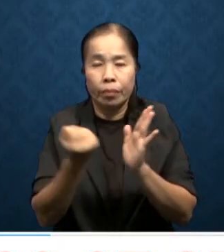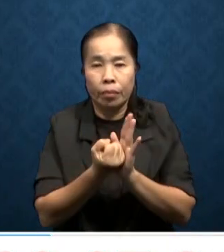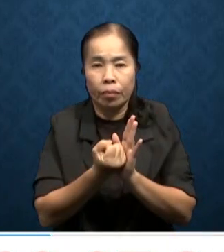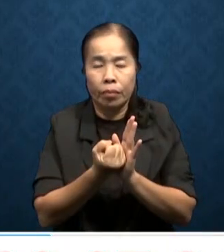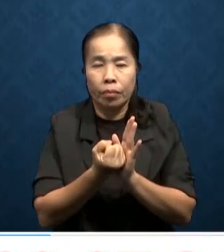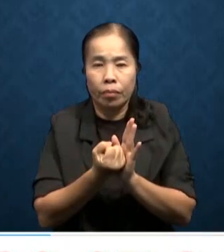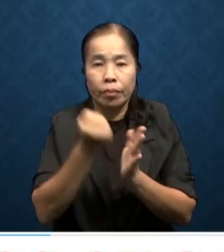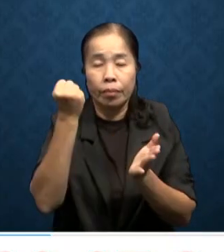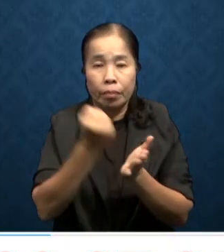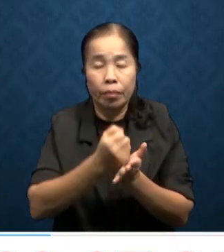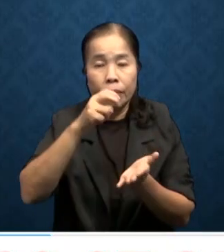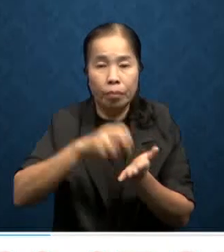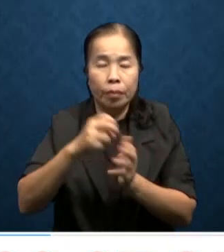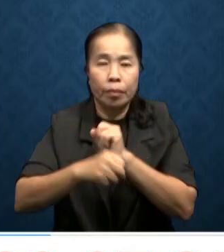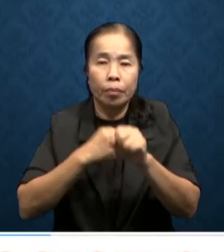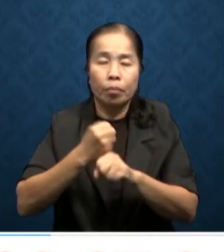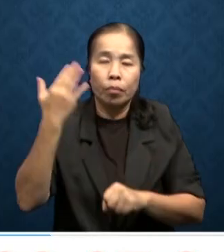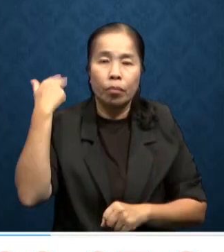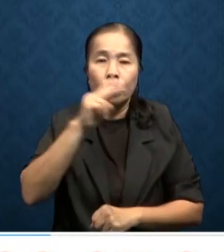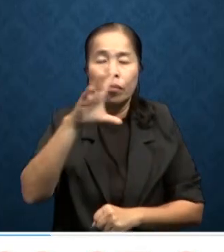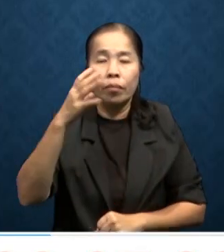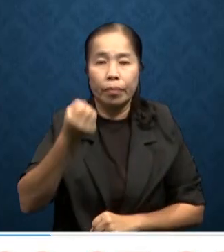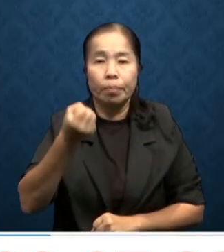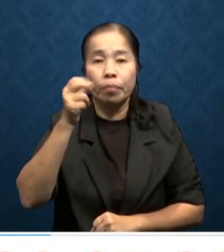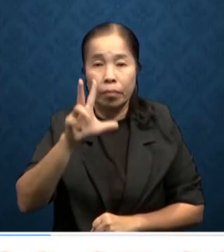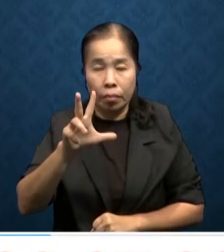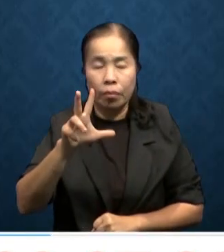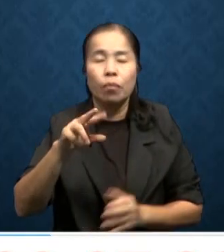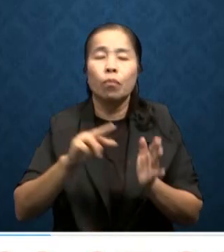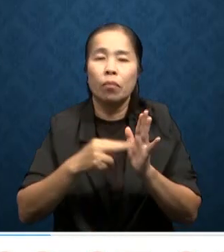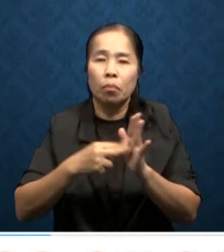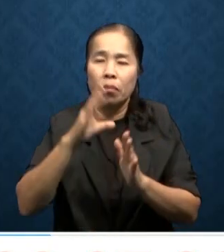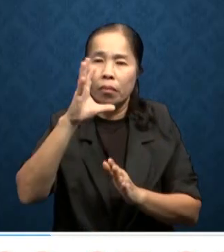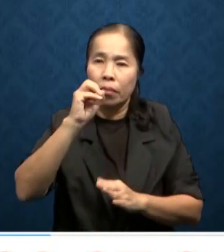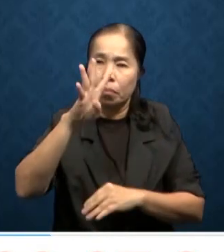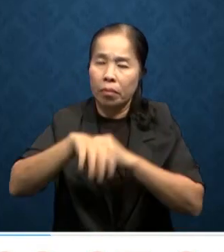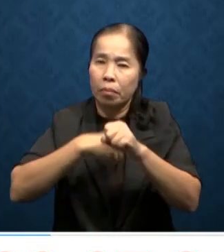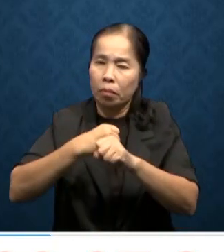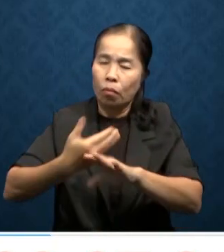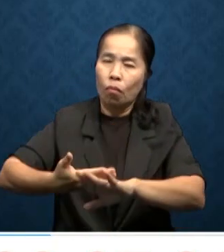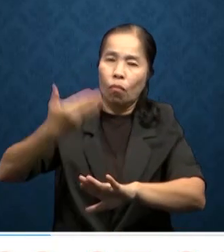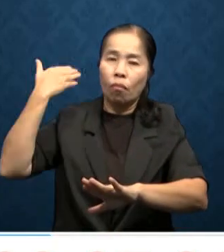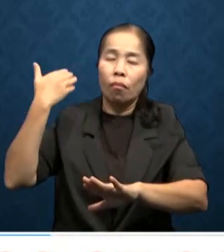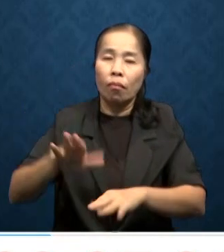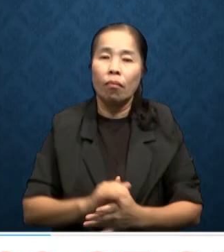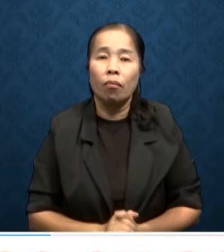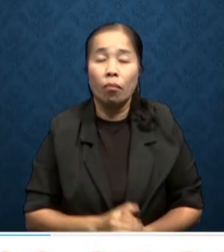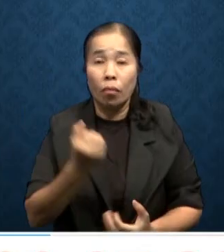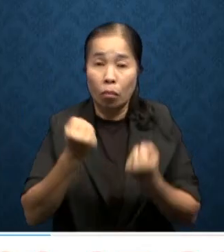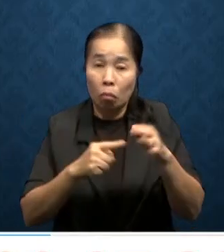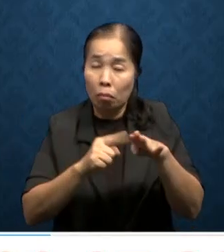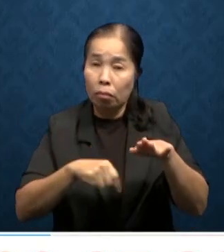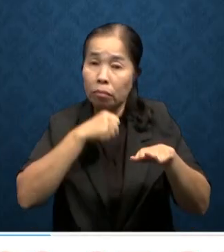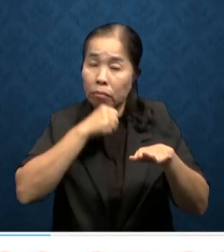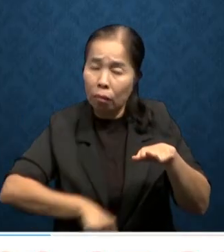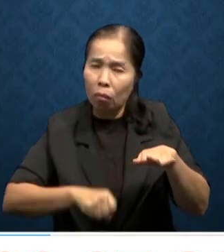ตั้งแต่ปี2513นะคะซึ่ง 54ปีที่แล้วนะคะของท่านประธานยไม่ทราบว่ารถเเป็นรถเก่า